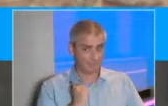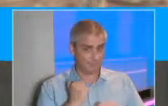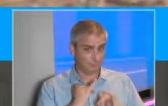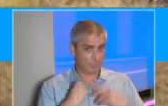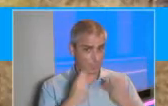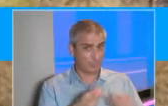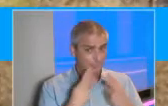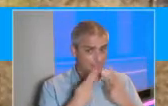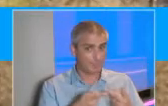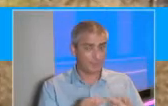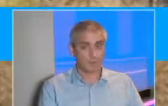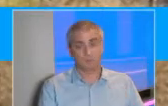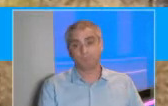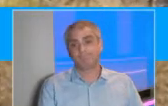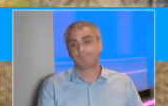אותו?